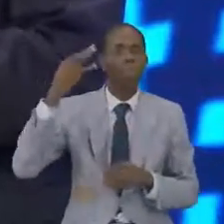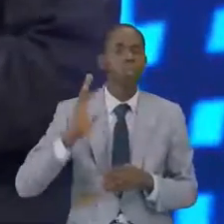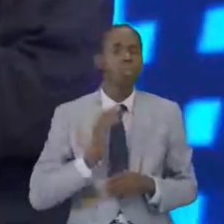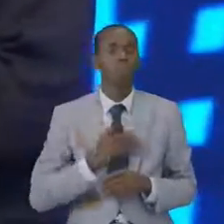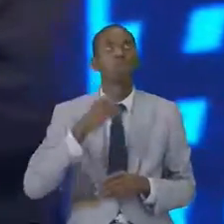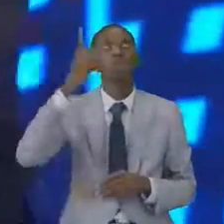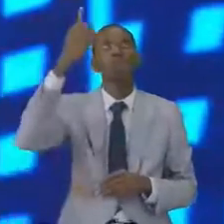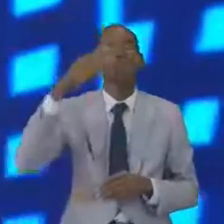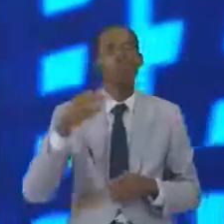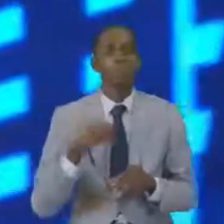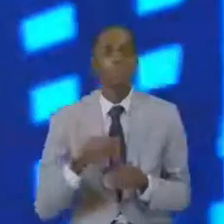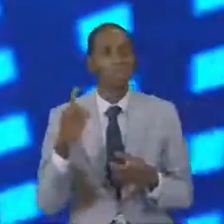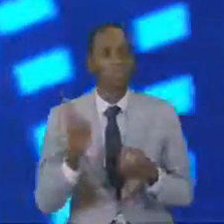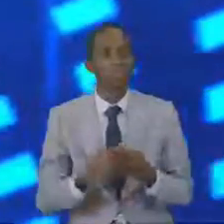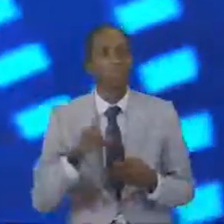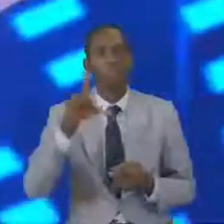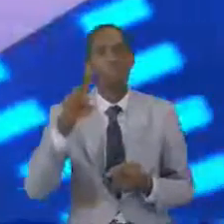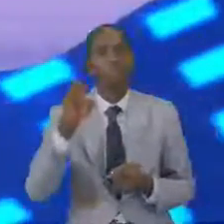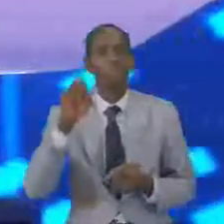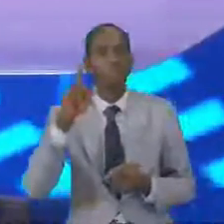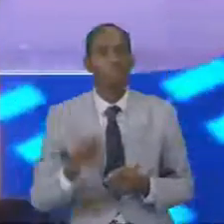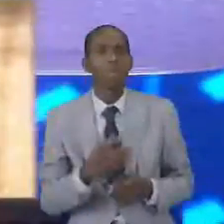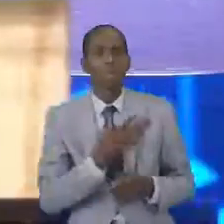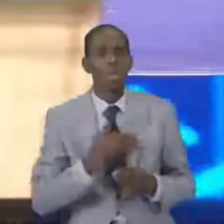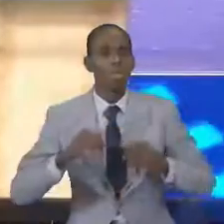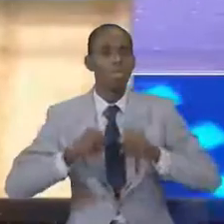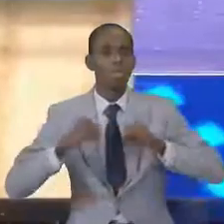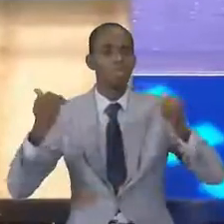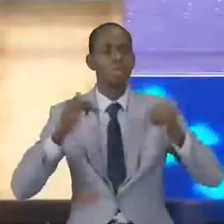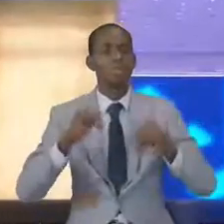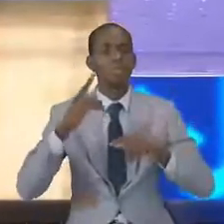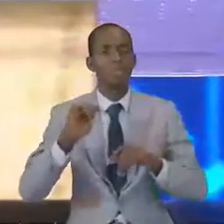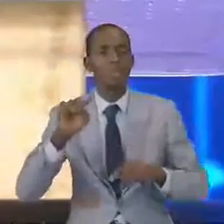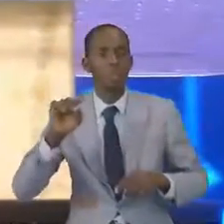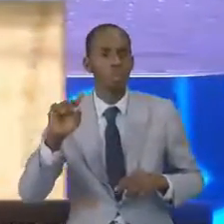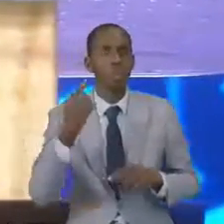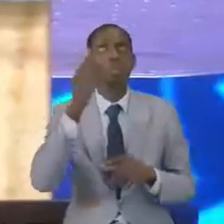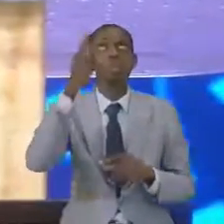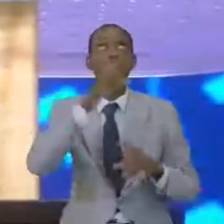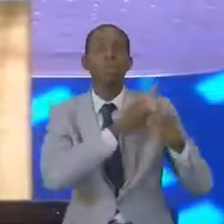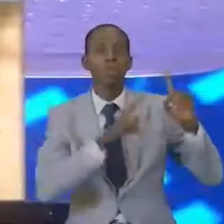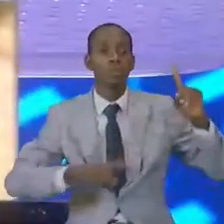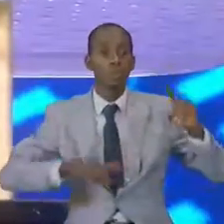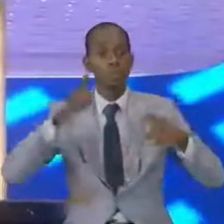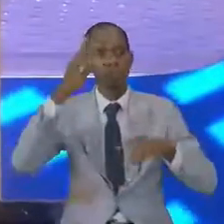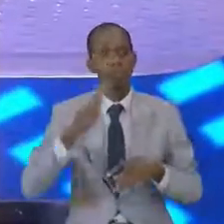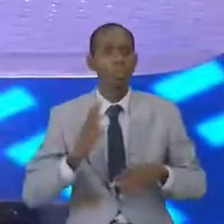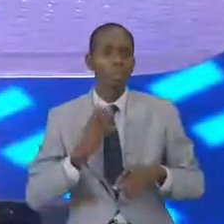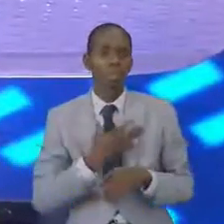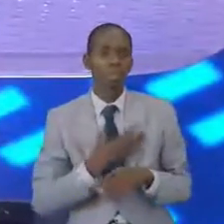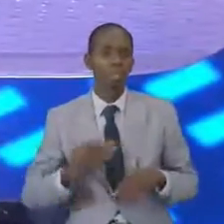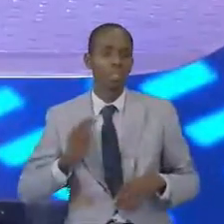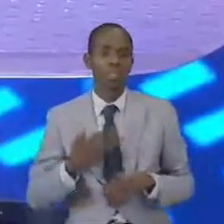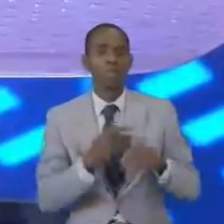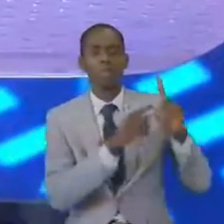en dissolution et qui relie notre seul maître et Seigneur Jésus Christ